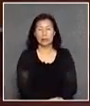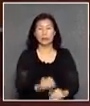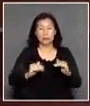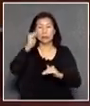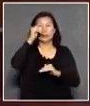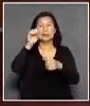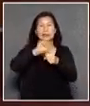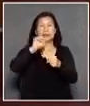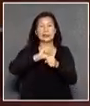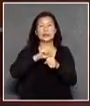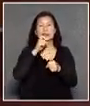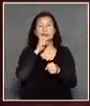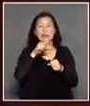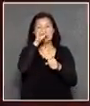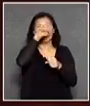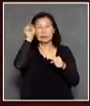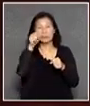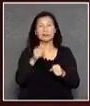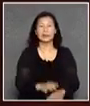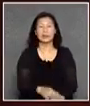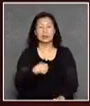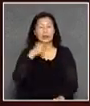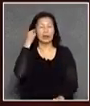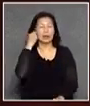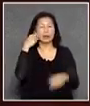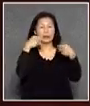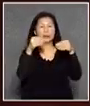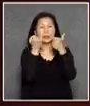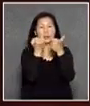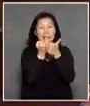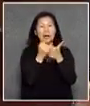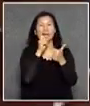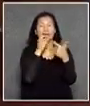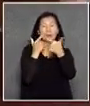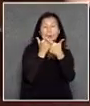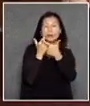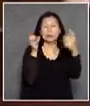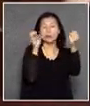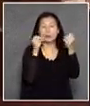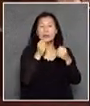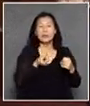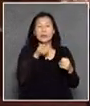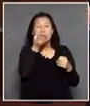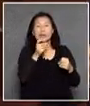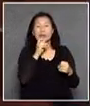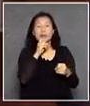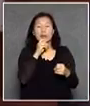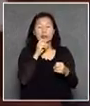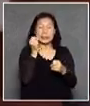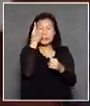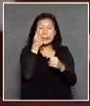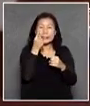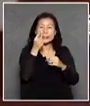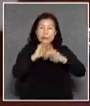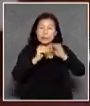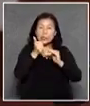咧就要加個引號嘅，主席 ，OK。我就想起我教啲學生辯論嘅時候咧，提到一種叫做巧妙嘅理論